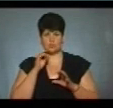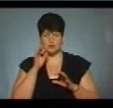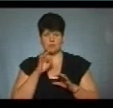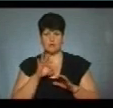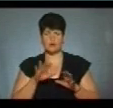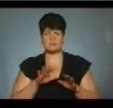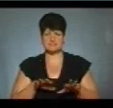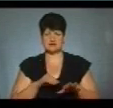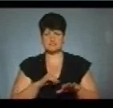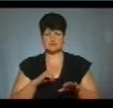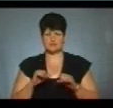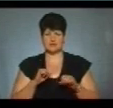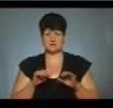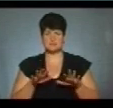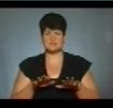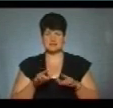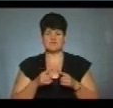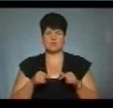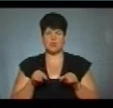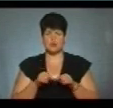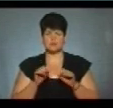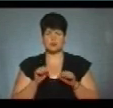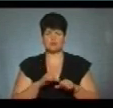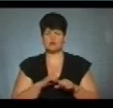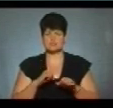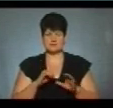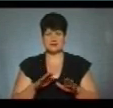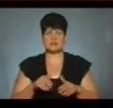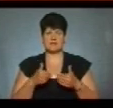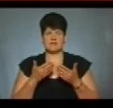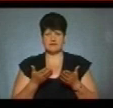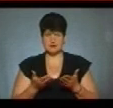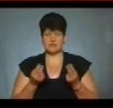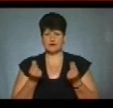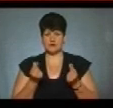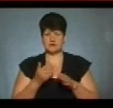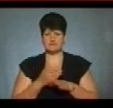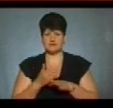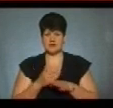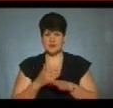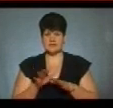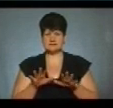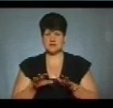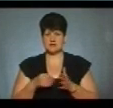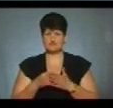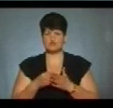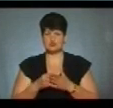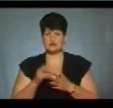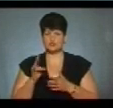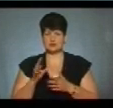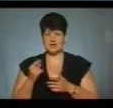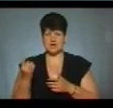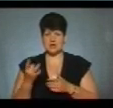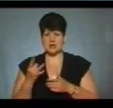місцеве самоврядування, місцеві органи можуть самі надавати кошти, виділяти кошти з місцевого бюджету на